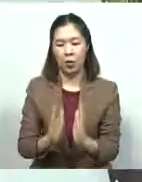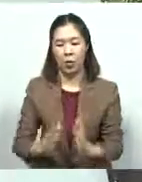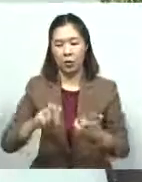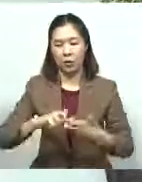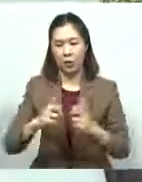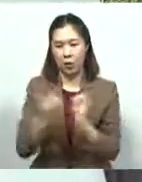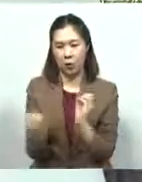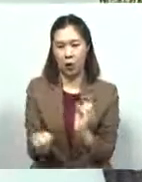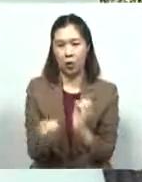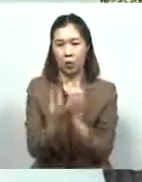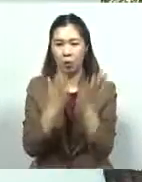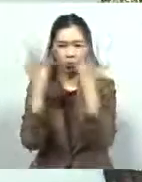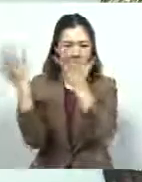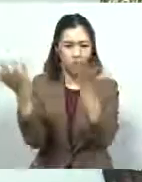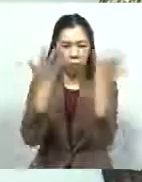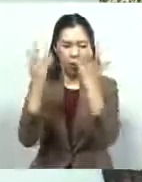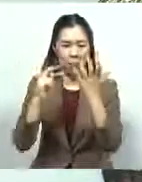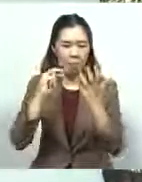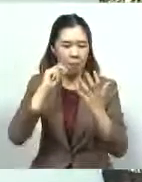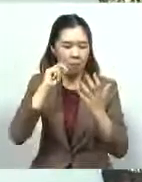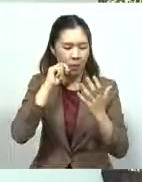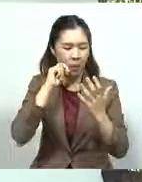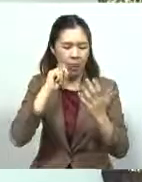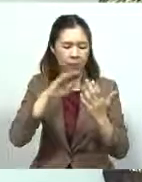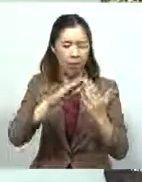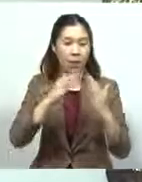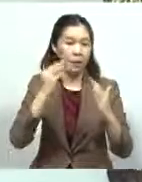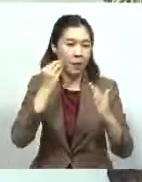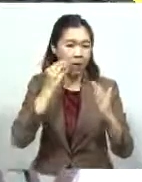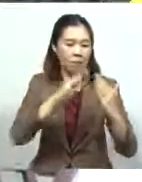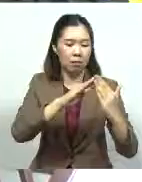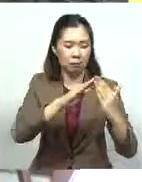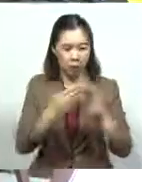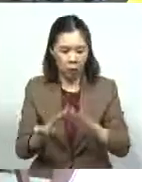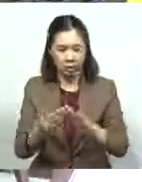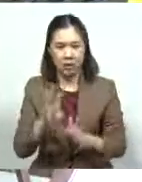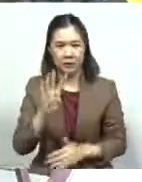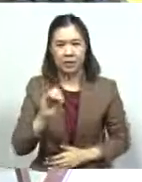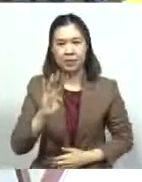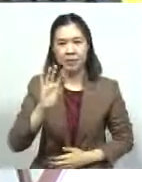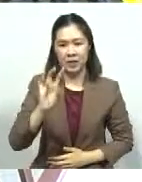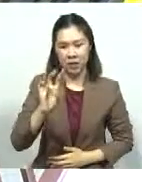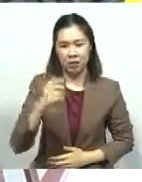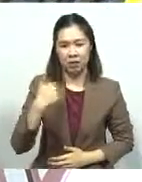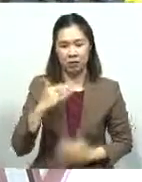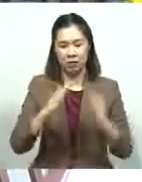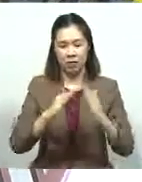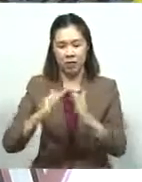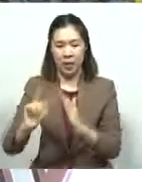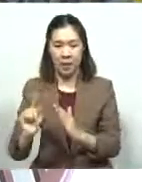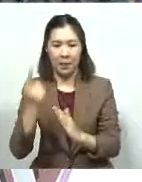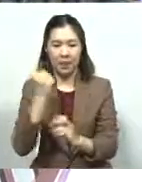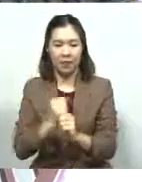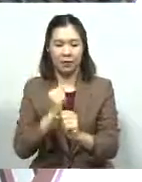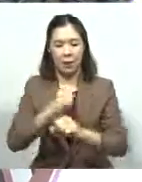ากพายุโซนร้อนปลาบึกบ้านเรือนเสียหาย47หลังด้วยกันนะคะได้รับความช่วยเหลือสร้างบ้านใหม่ให้กับบ้านที่พังเสียห